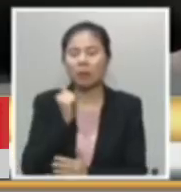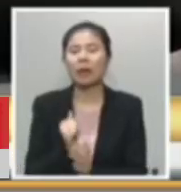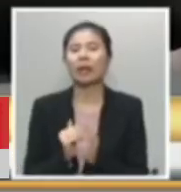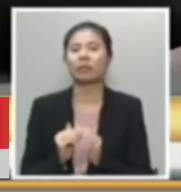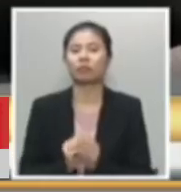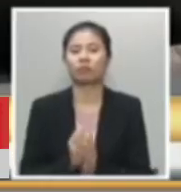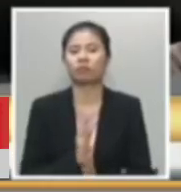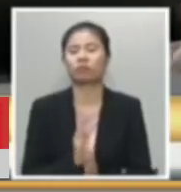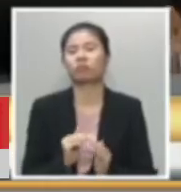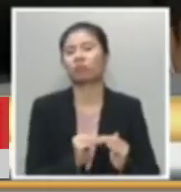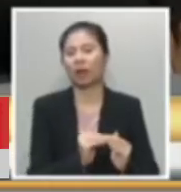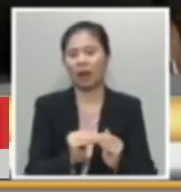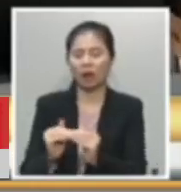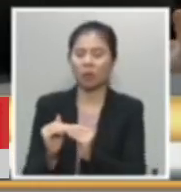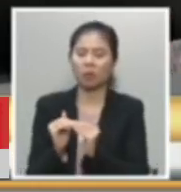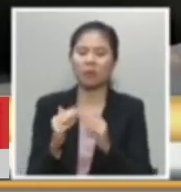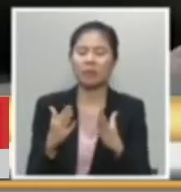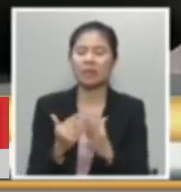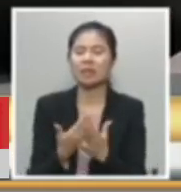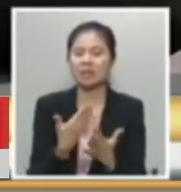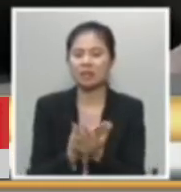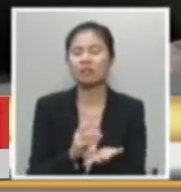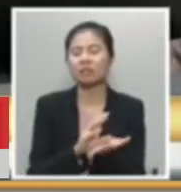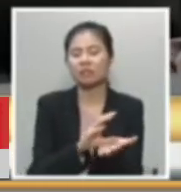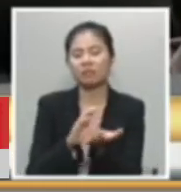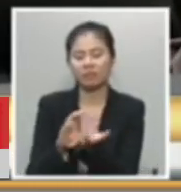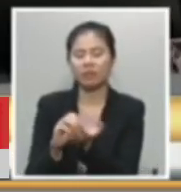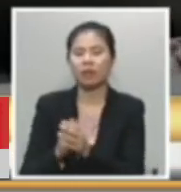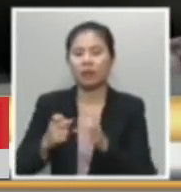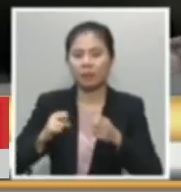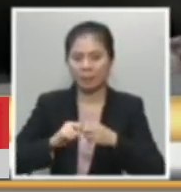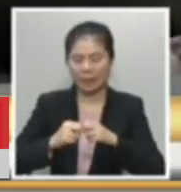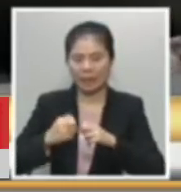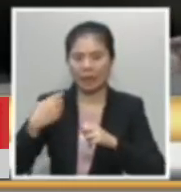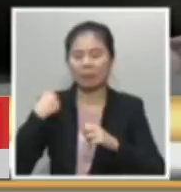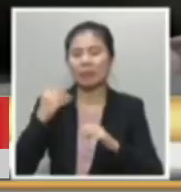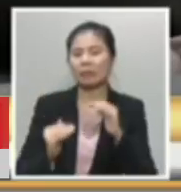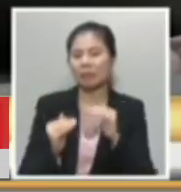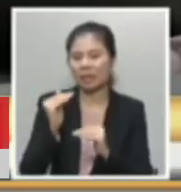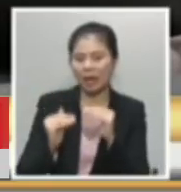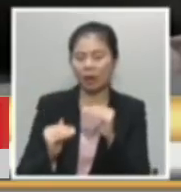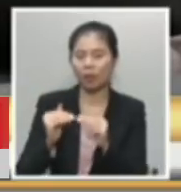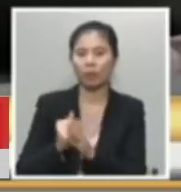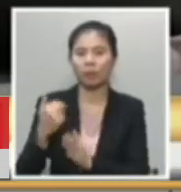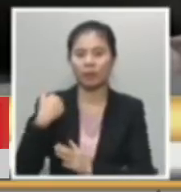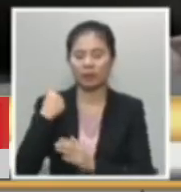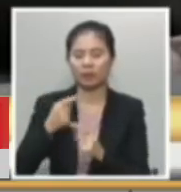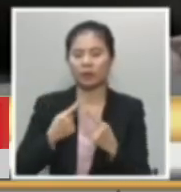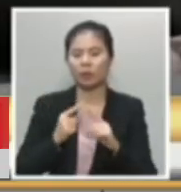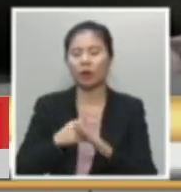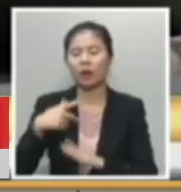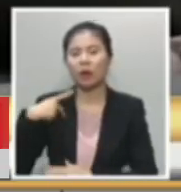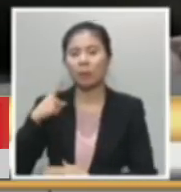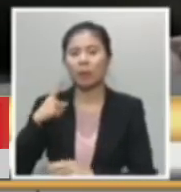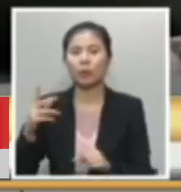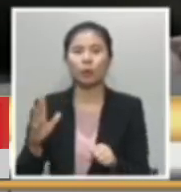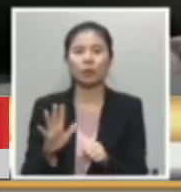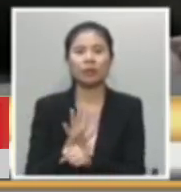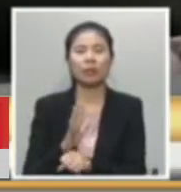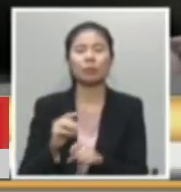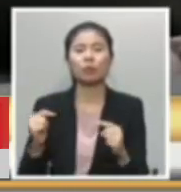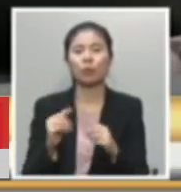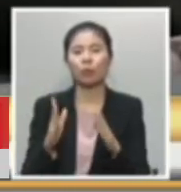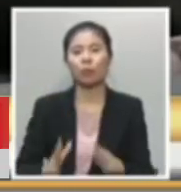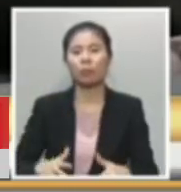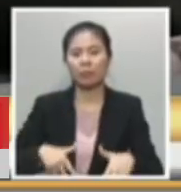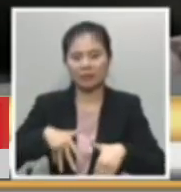เงินลงสู่พื้นที่มีปัญหาท่านประธานครับนอกจากไม่เกิดประโยชน์สูงสุดแล้วสิ่ง